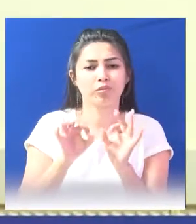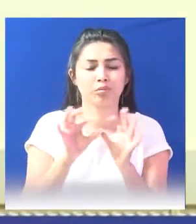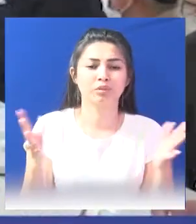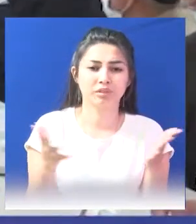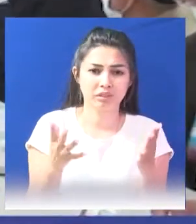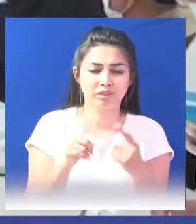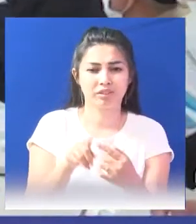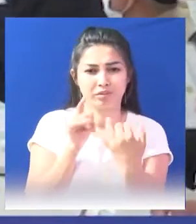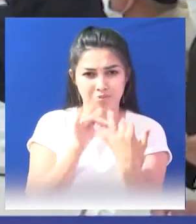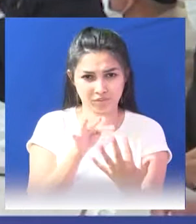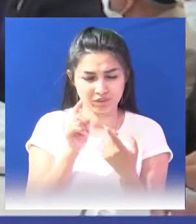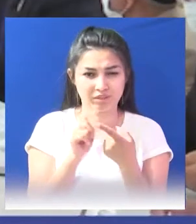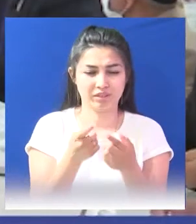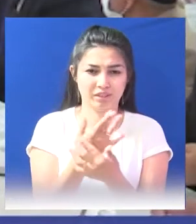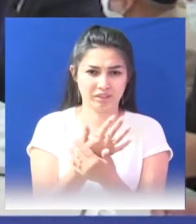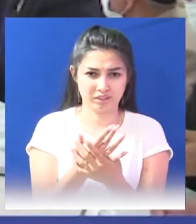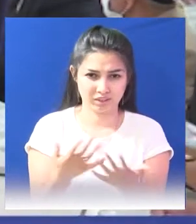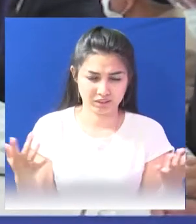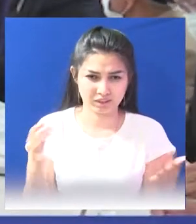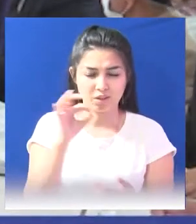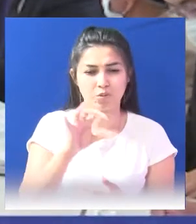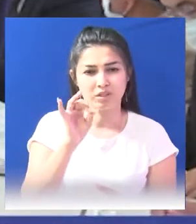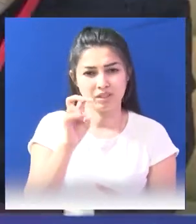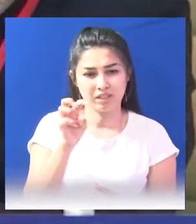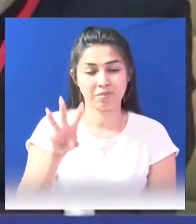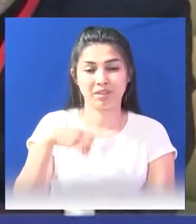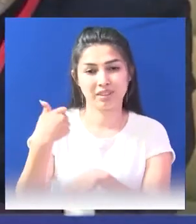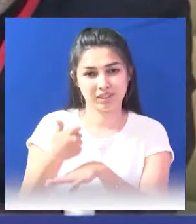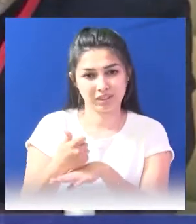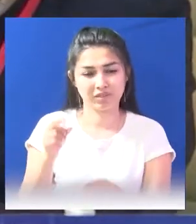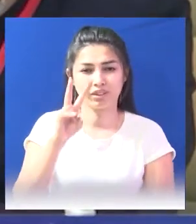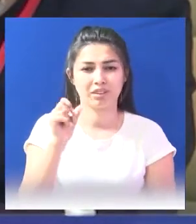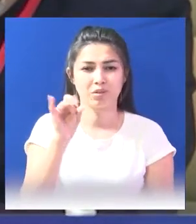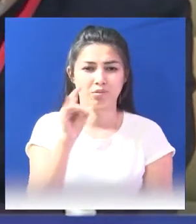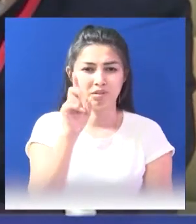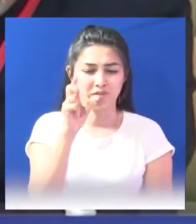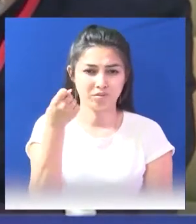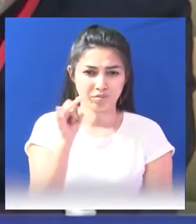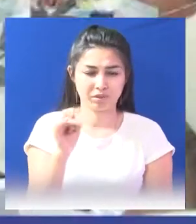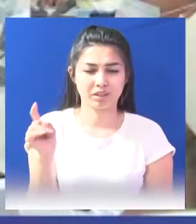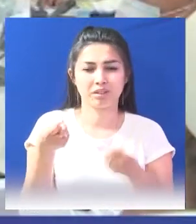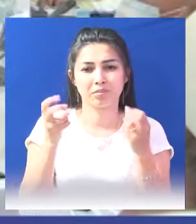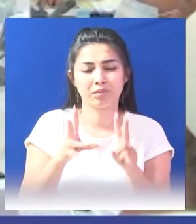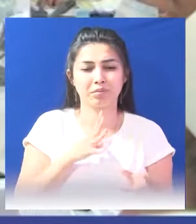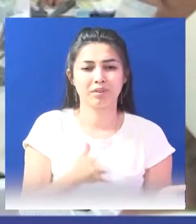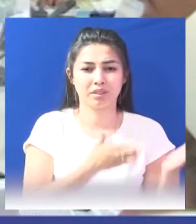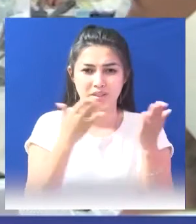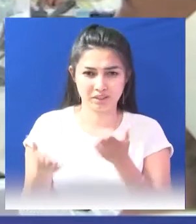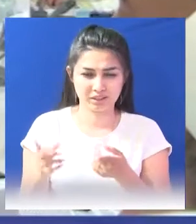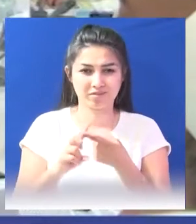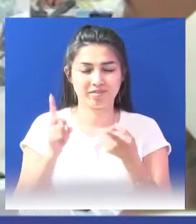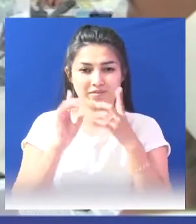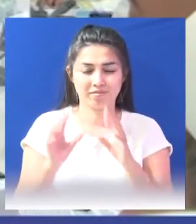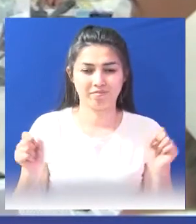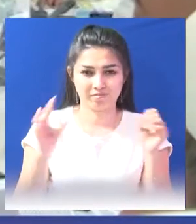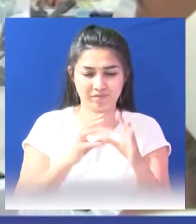последствиях Атлахской битвы, распространении и развитии ислама. Главные муфти страны Наурызбай Хажы Таганулы, специально приглашенный на